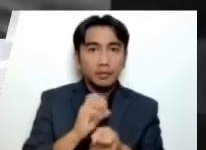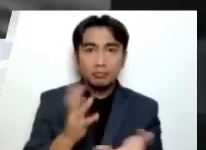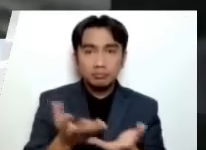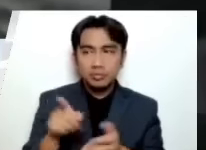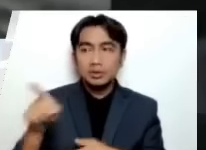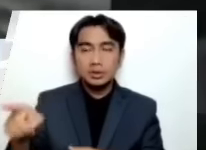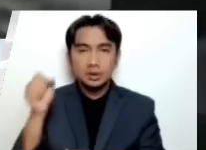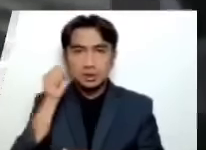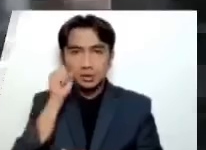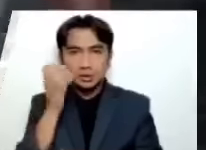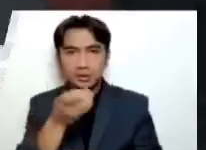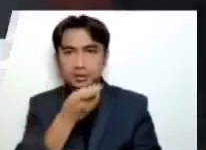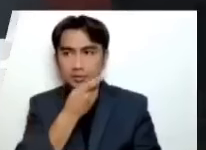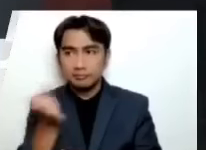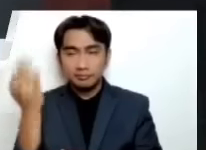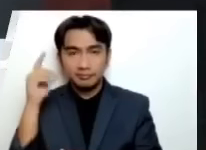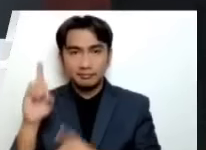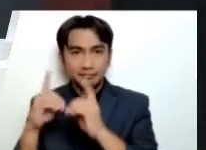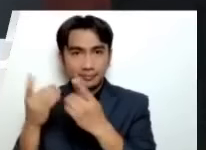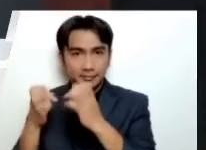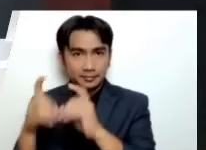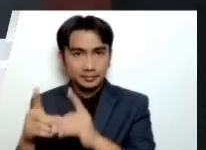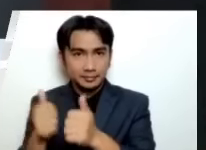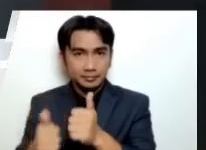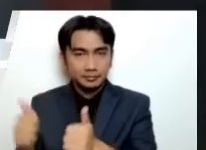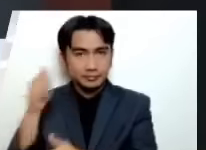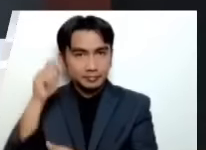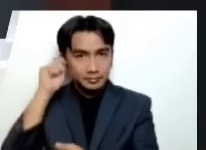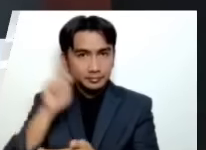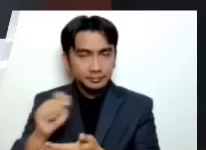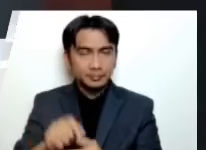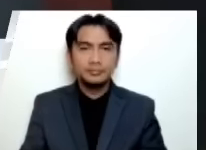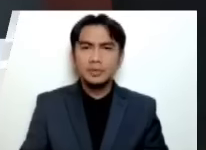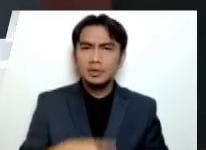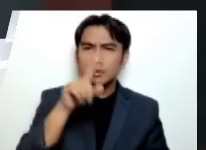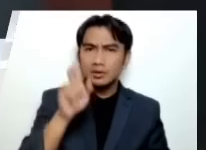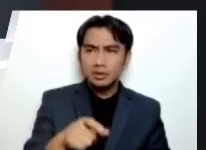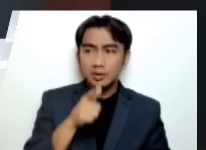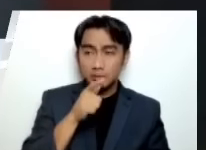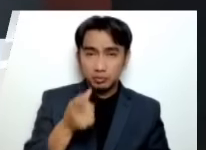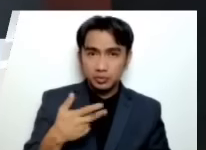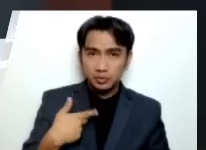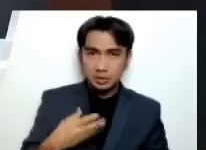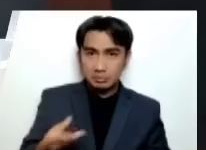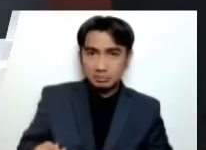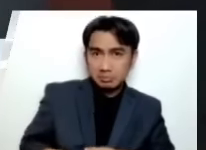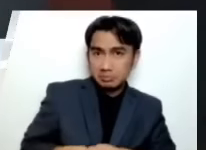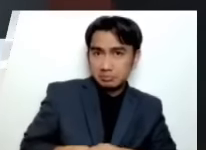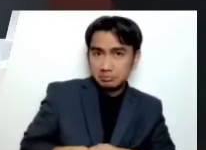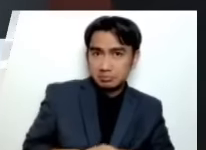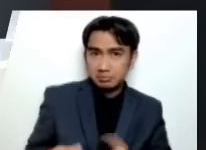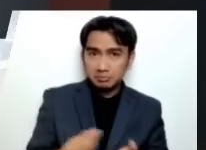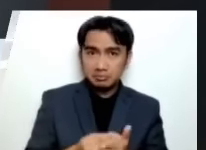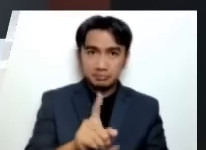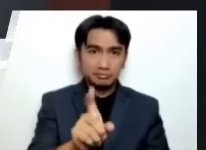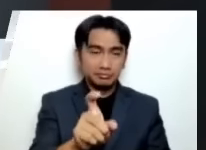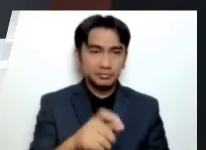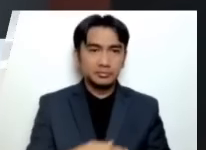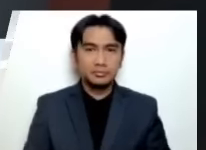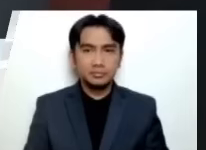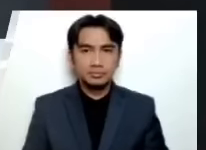DepEd secretary pa. Tanong ng isang kongresista, suhol daw kaya ito? It's kind of harsh